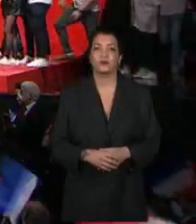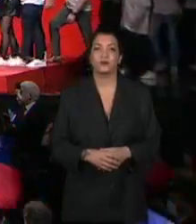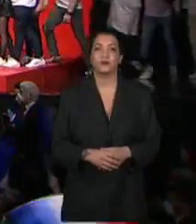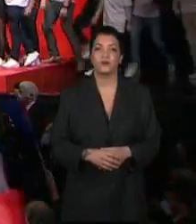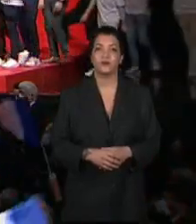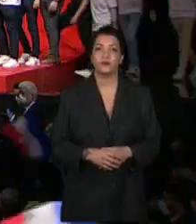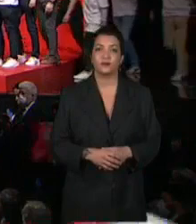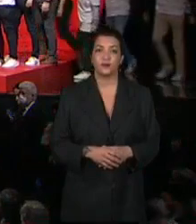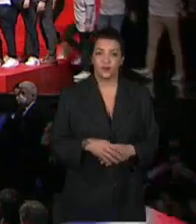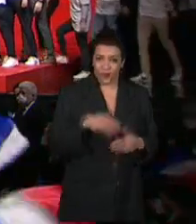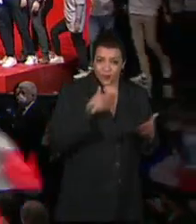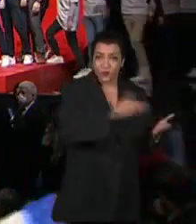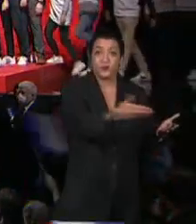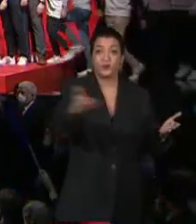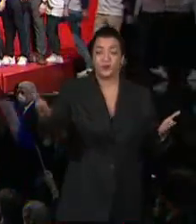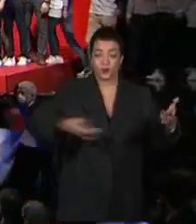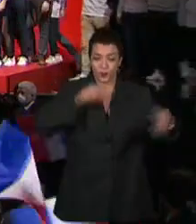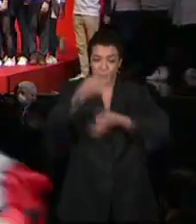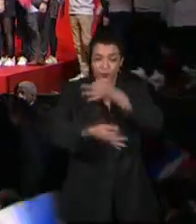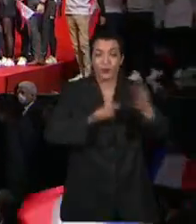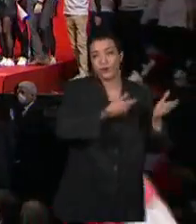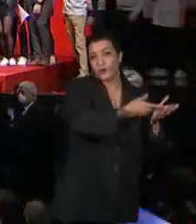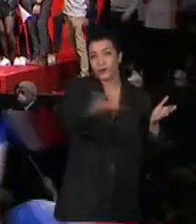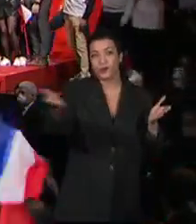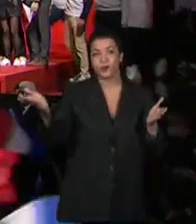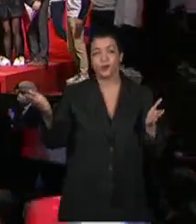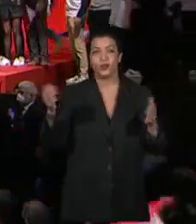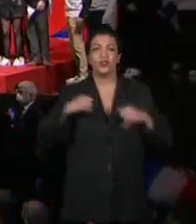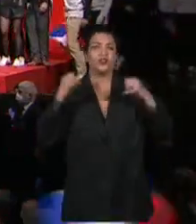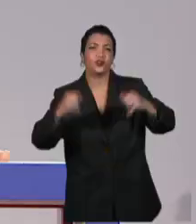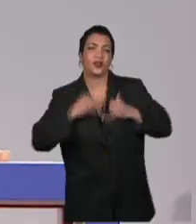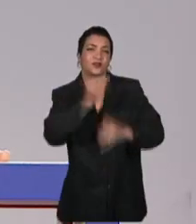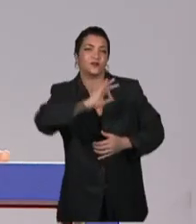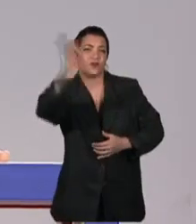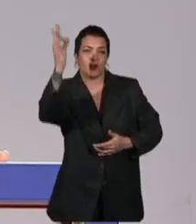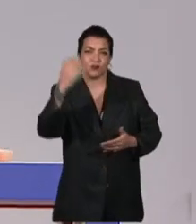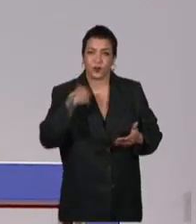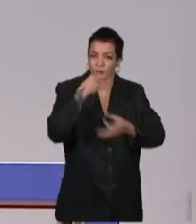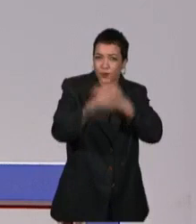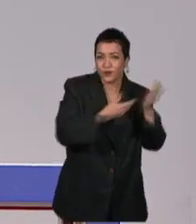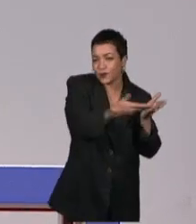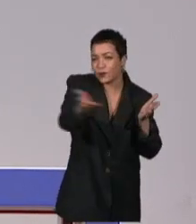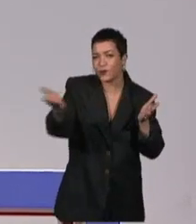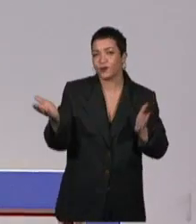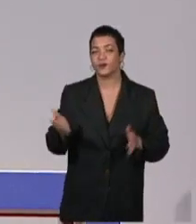C'est à vous que je m'adresse maintenant, jeunesse de France.